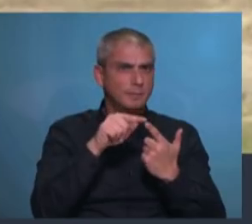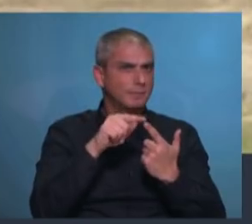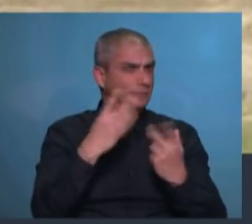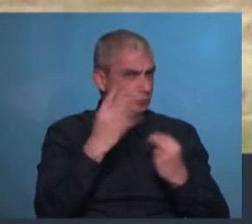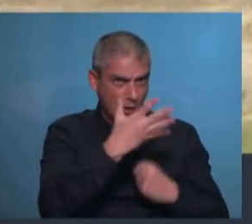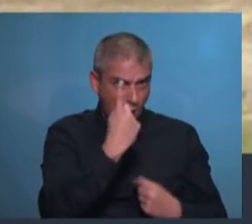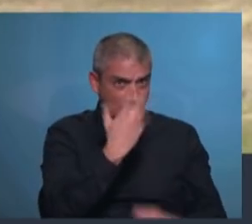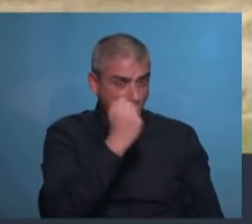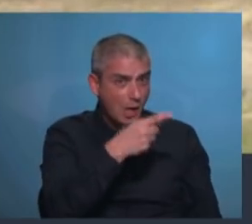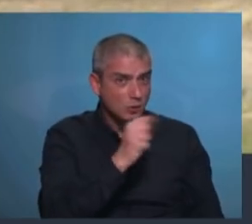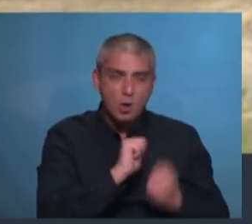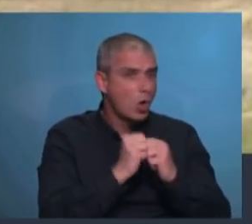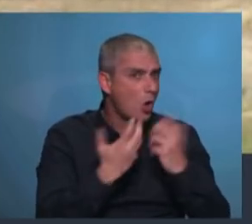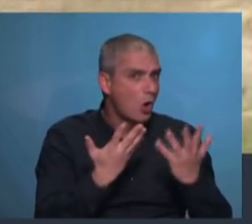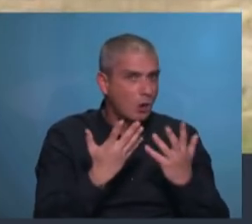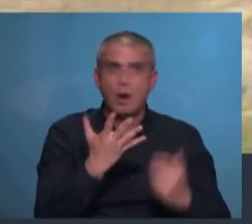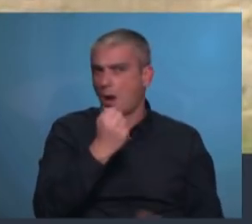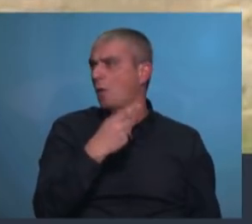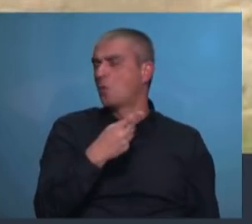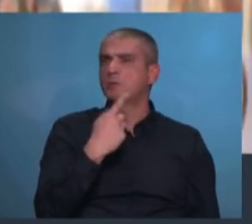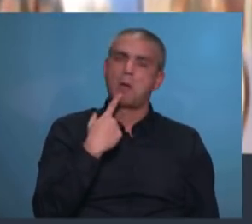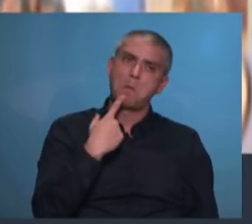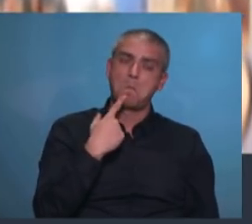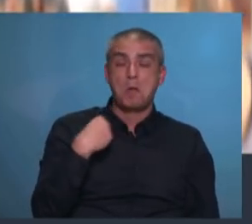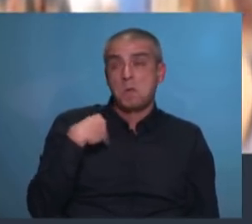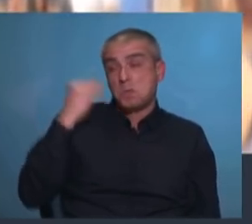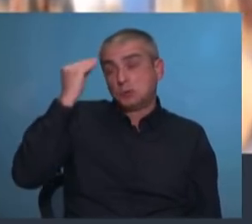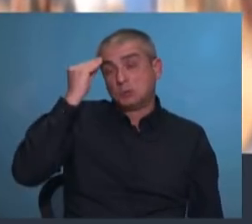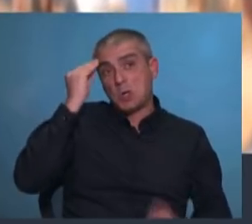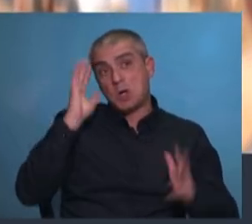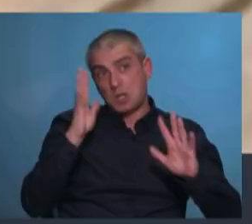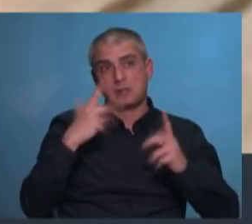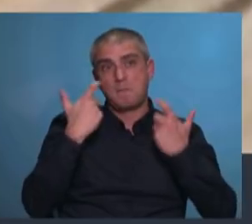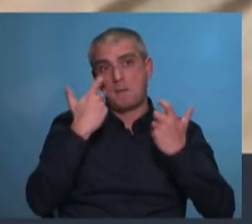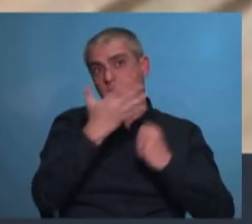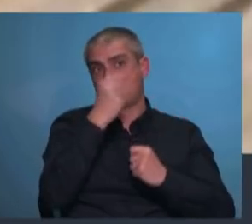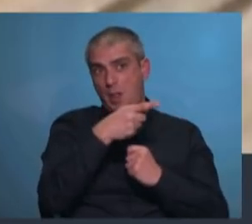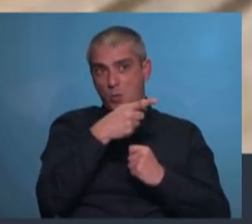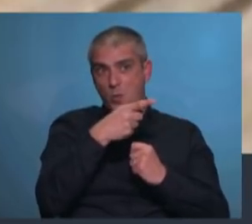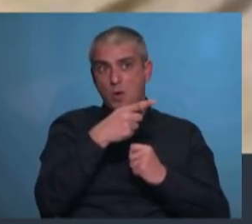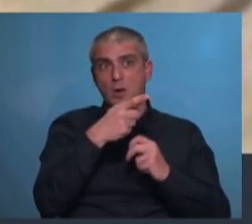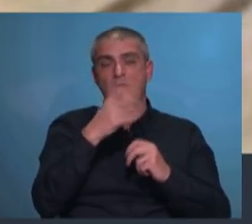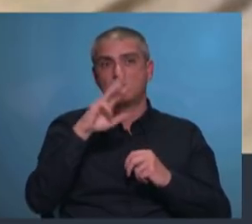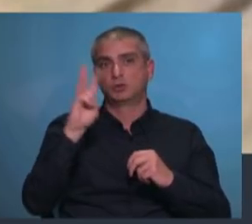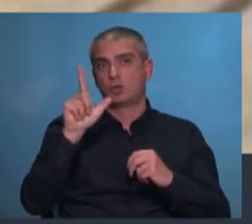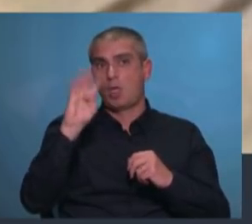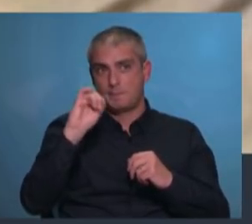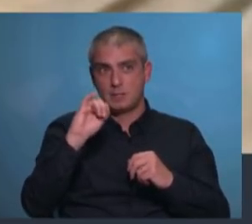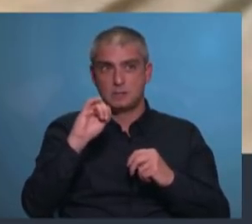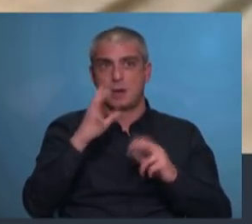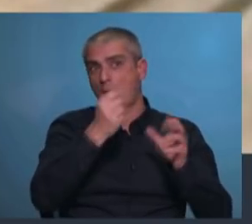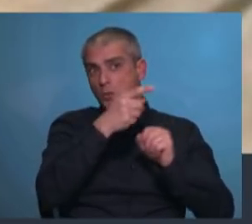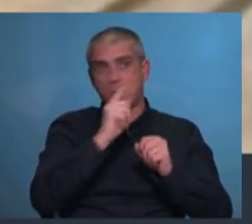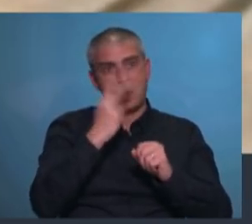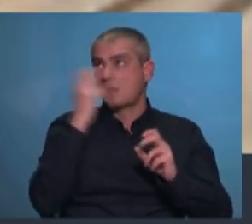מישהו אחד לקח אותה או... לקחו אותה, אם אני זוכרת נכון, המאבטחים ושלומי כאילו. ולקחו